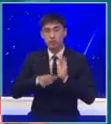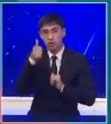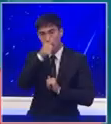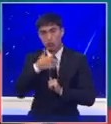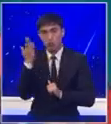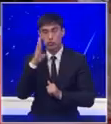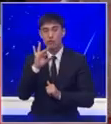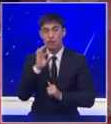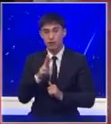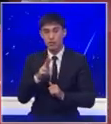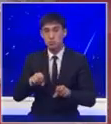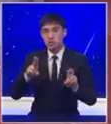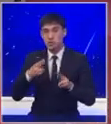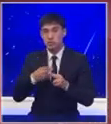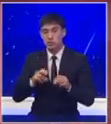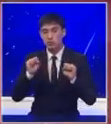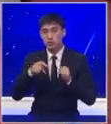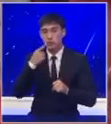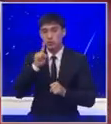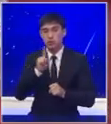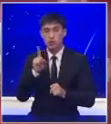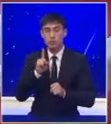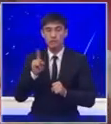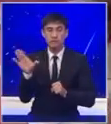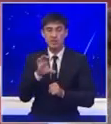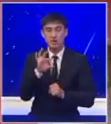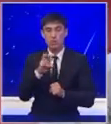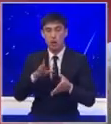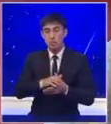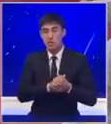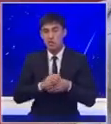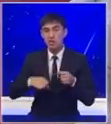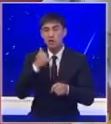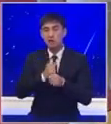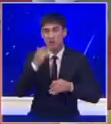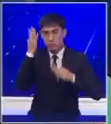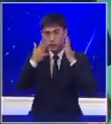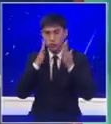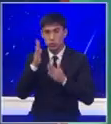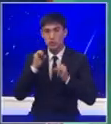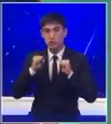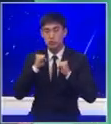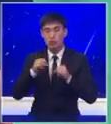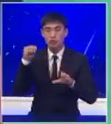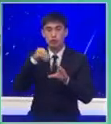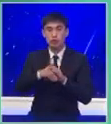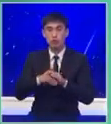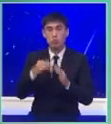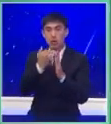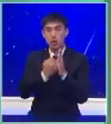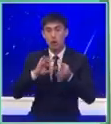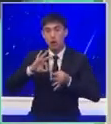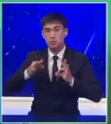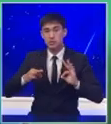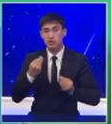прошлого века. Специалисты этого вида спорта отмечают, всех самбистов объединяет главная мечта, чтобы их спорт включили в программу